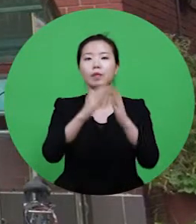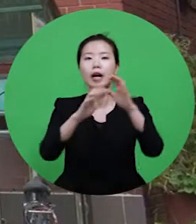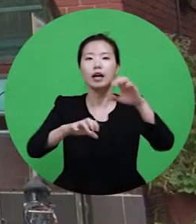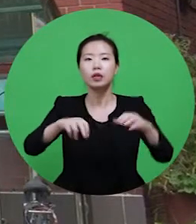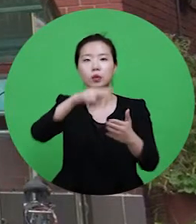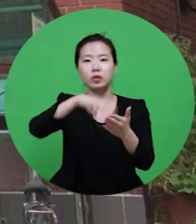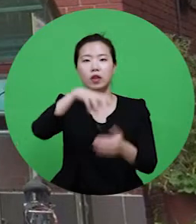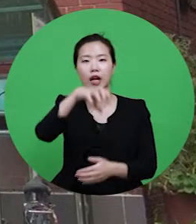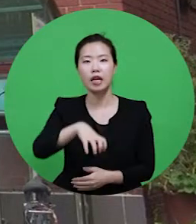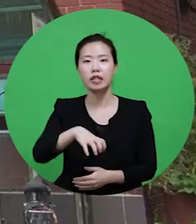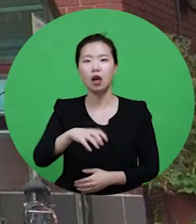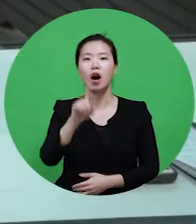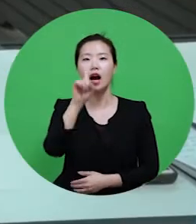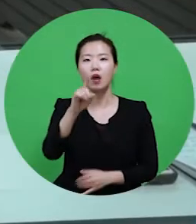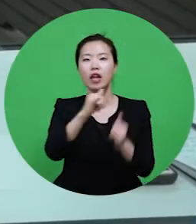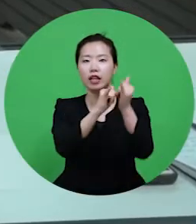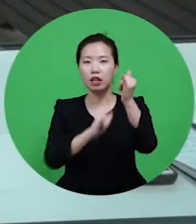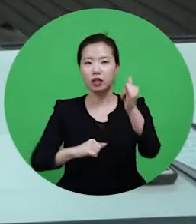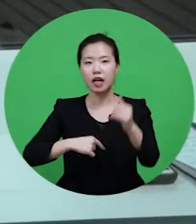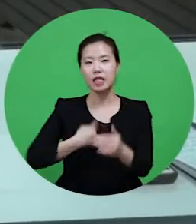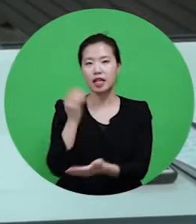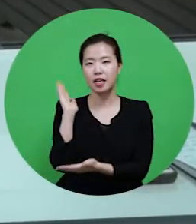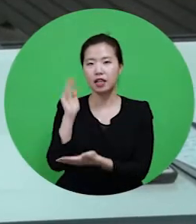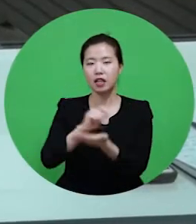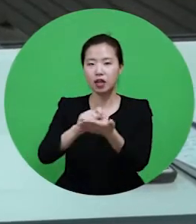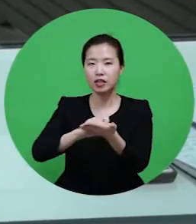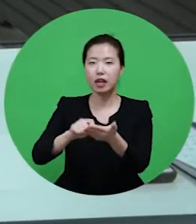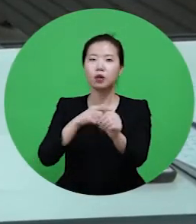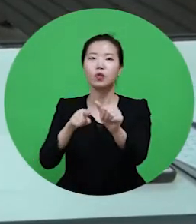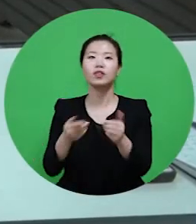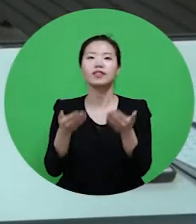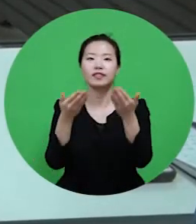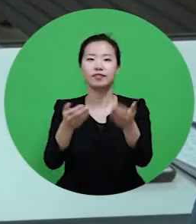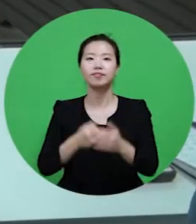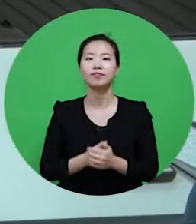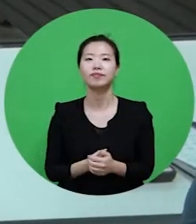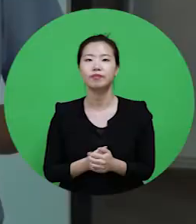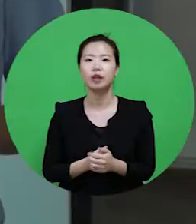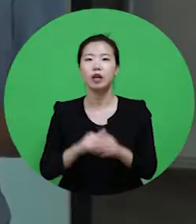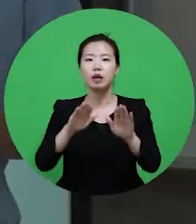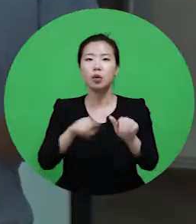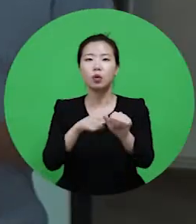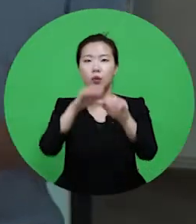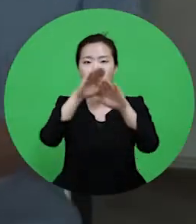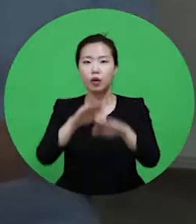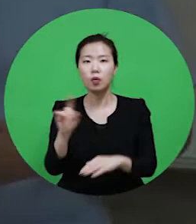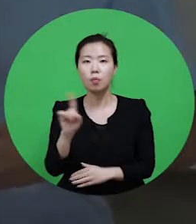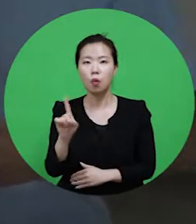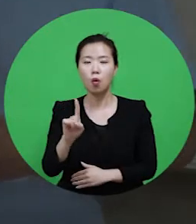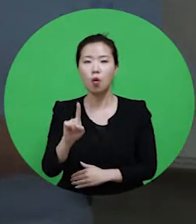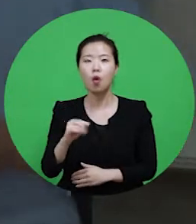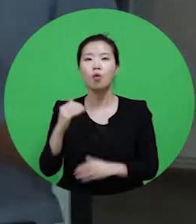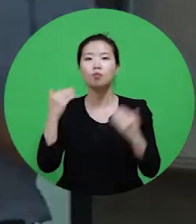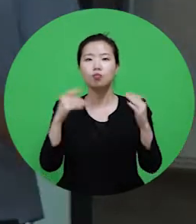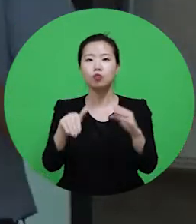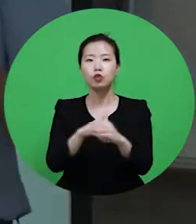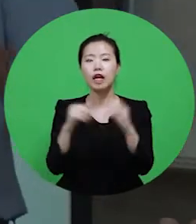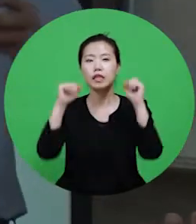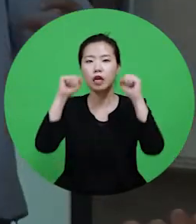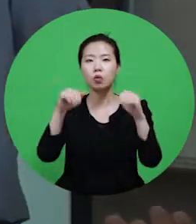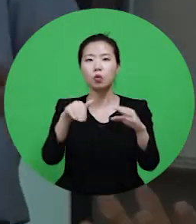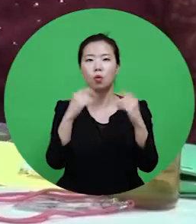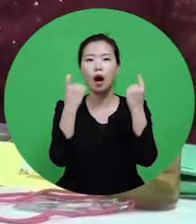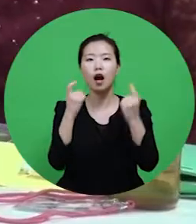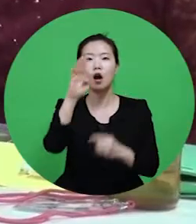꿈마을 도서관에서 한 권의 역사 자서전 쓰기 강좌를 준비했습니다. 이번 강좌는